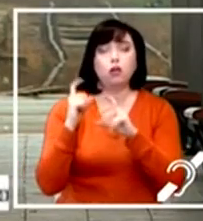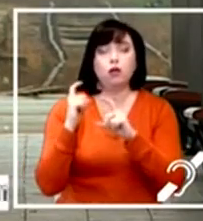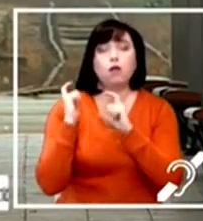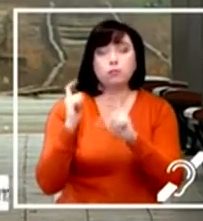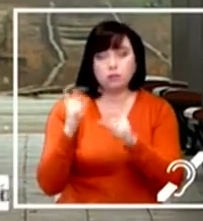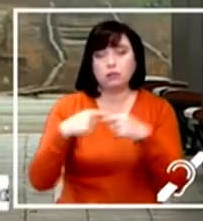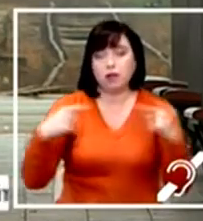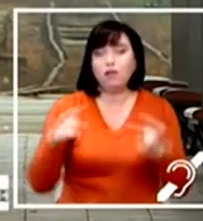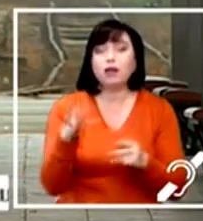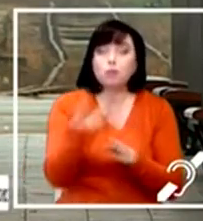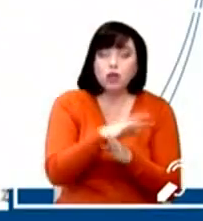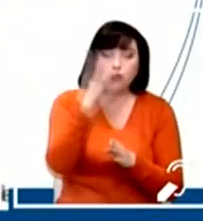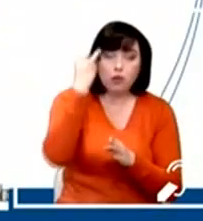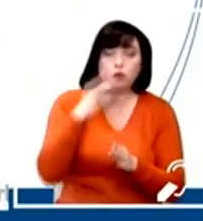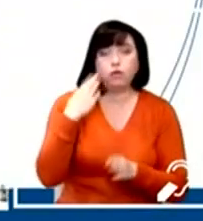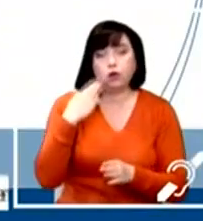două state.